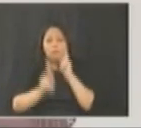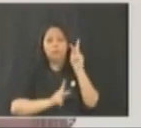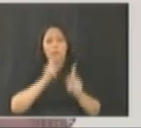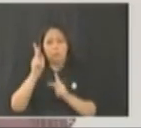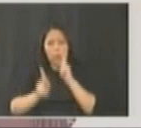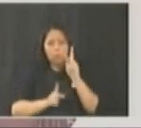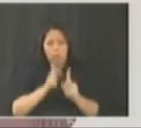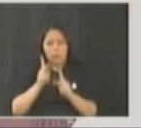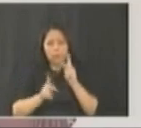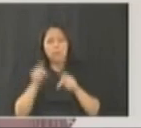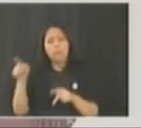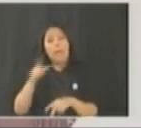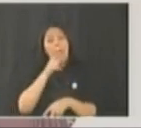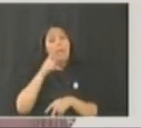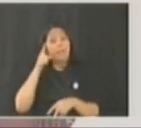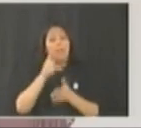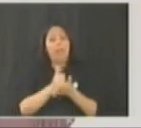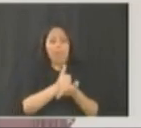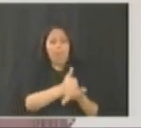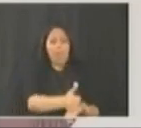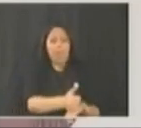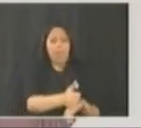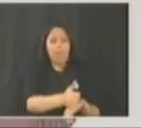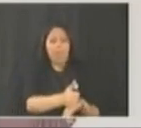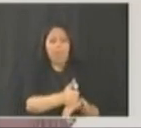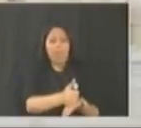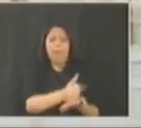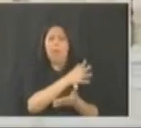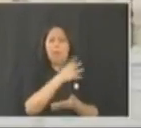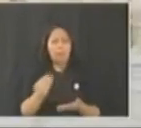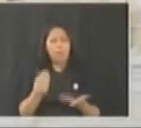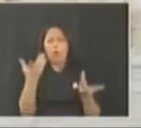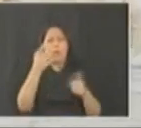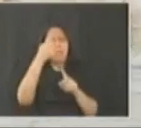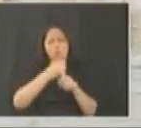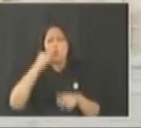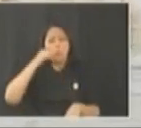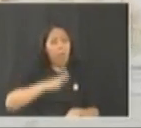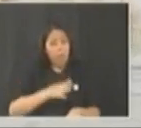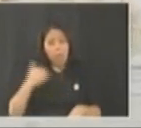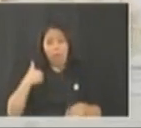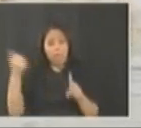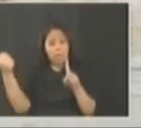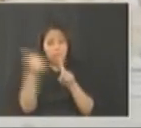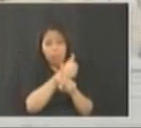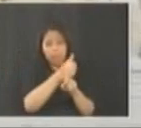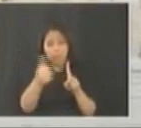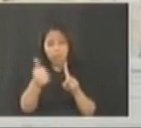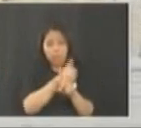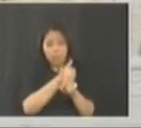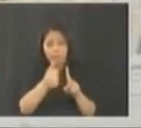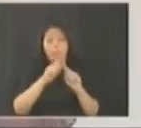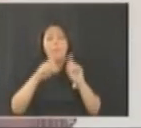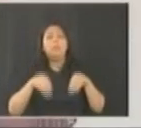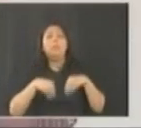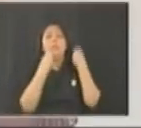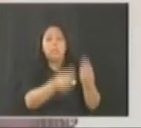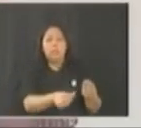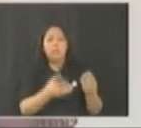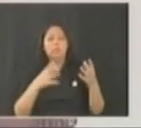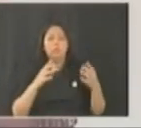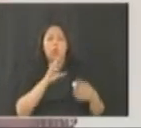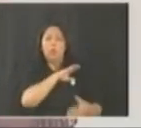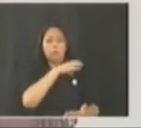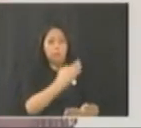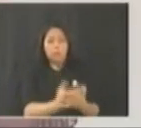ating sa bawat inabusong asawa na ating binigyang lakas